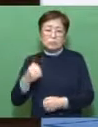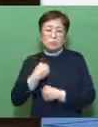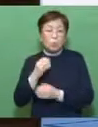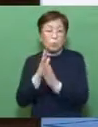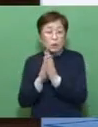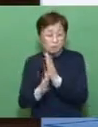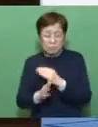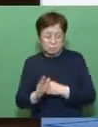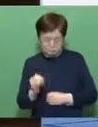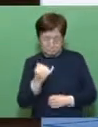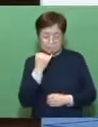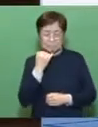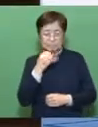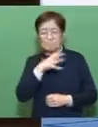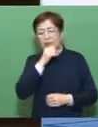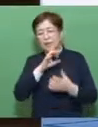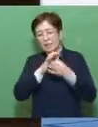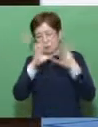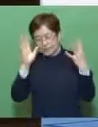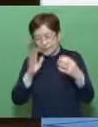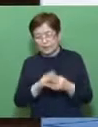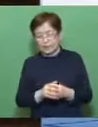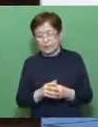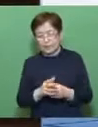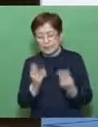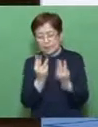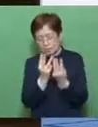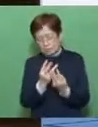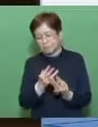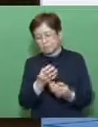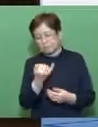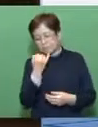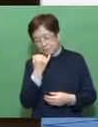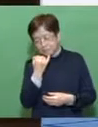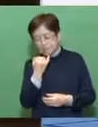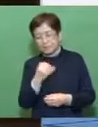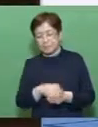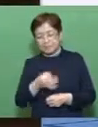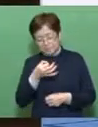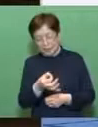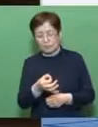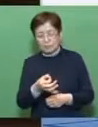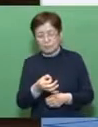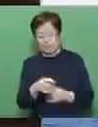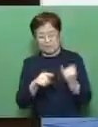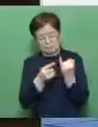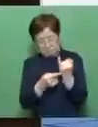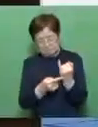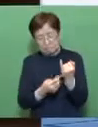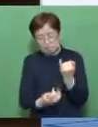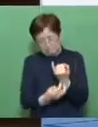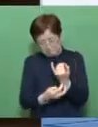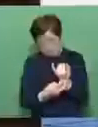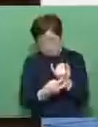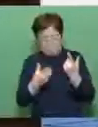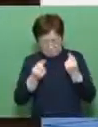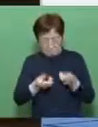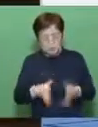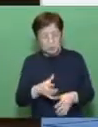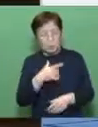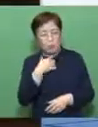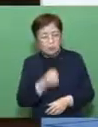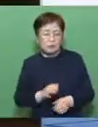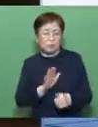5万円を年齢なしなし回数制限なしで出そうということにして応援をし